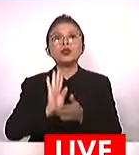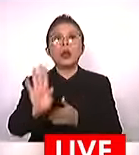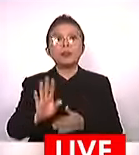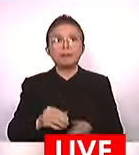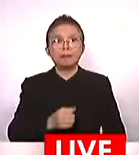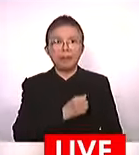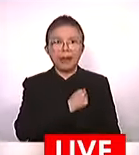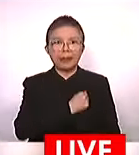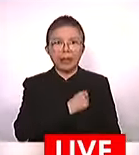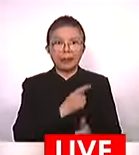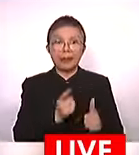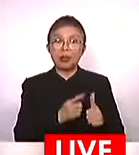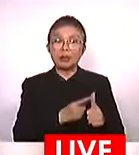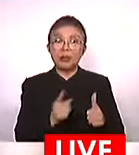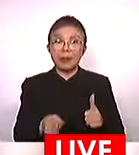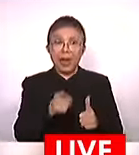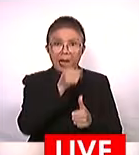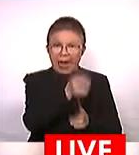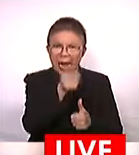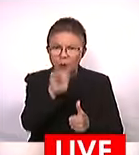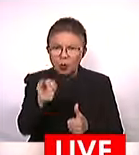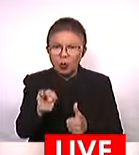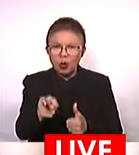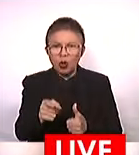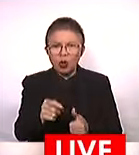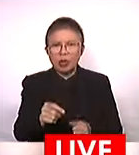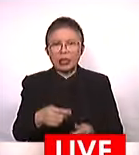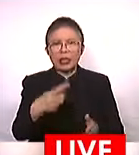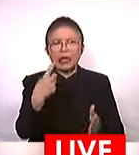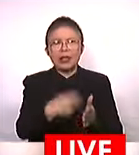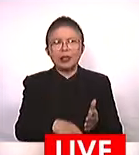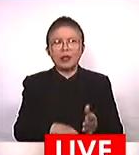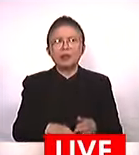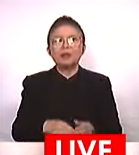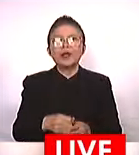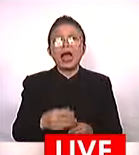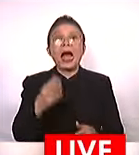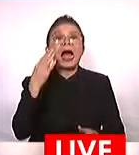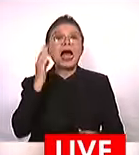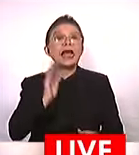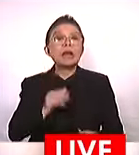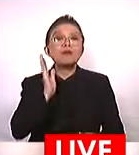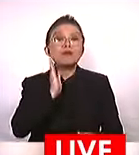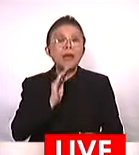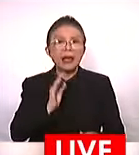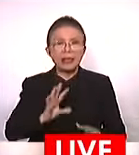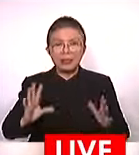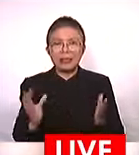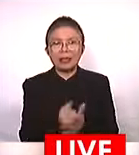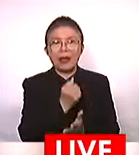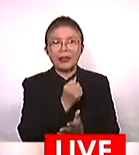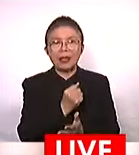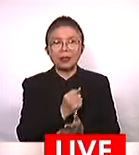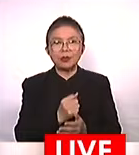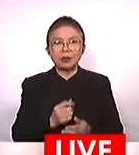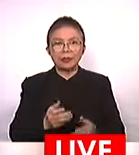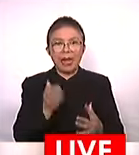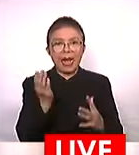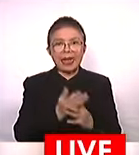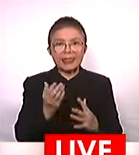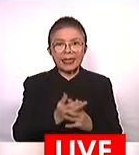bangsa kita salah satunya adalah kamu kredit usaha anak muda yang diberi kesempatan untuk